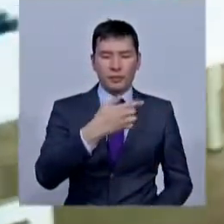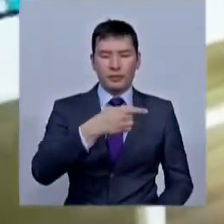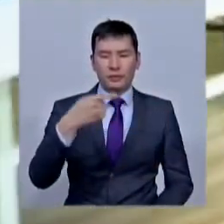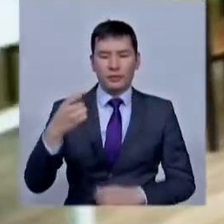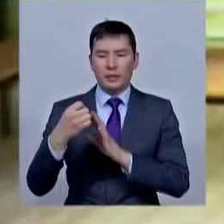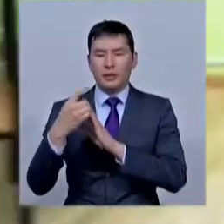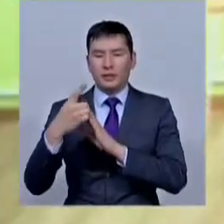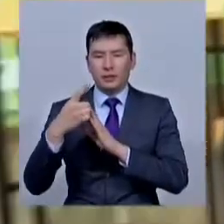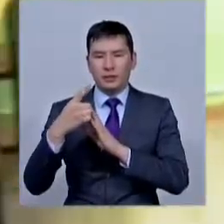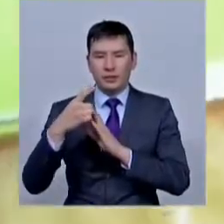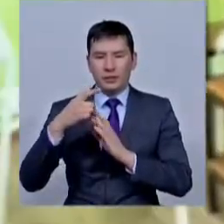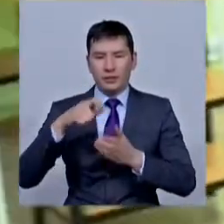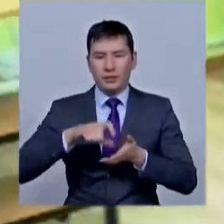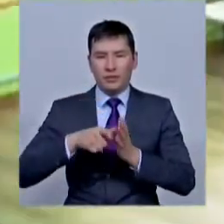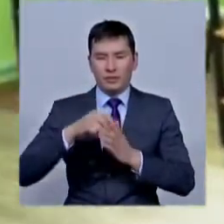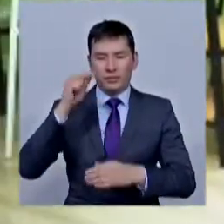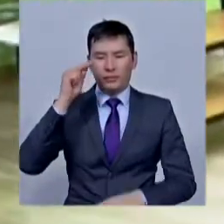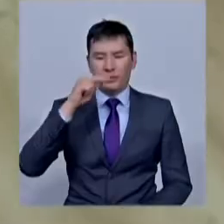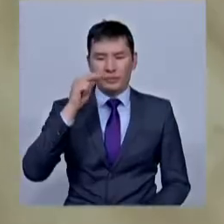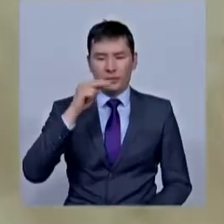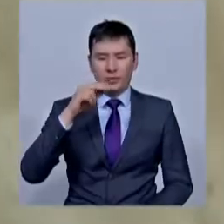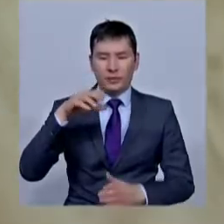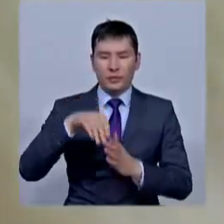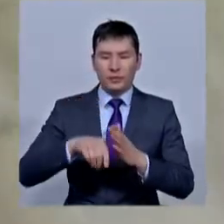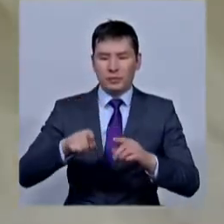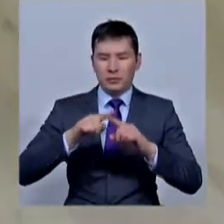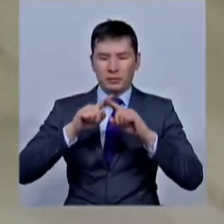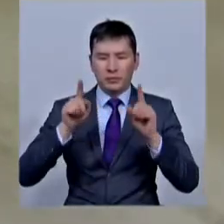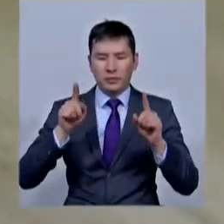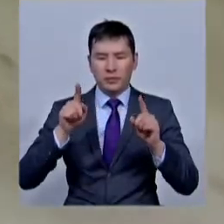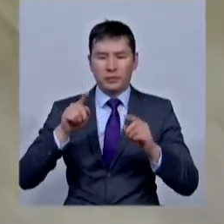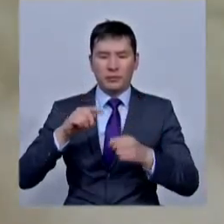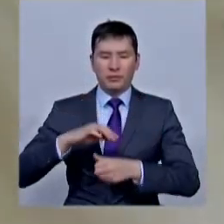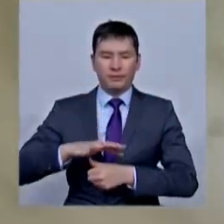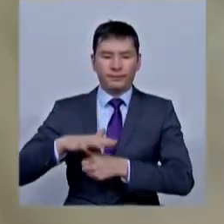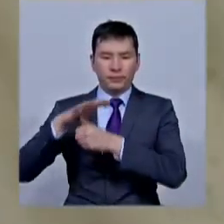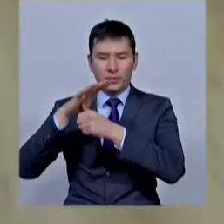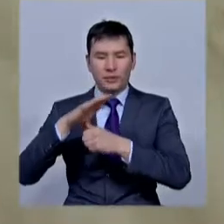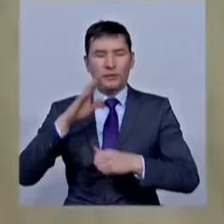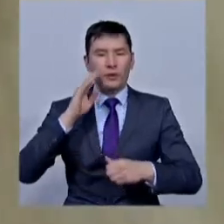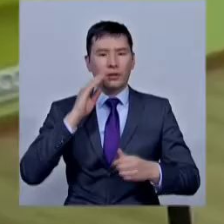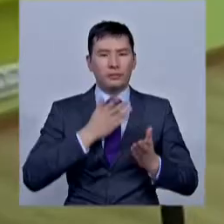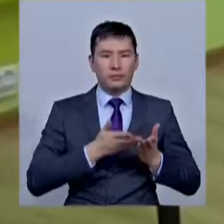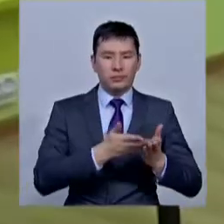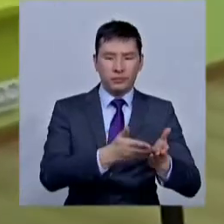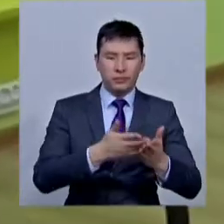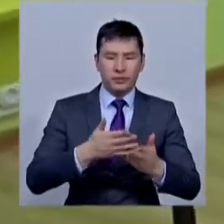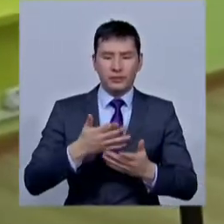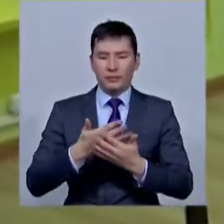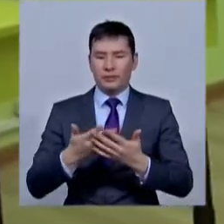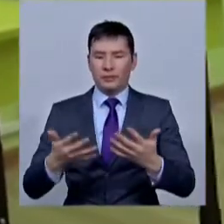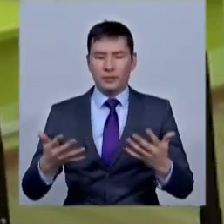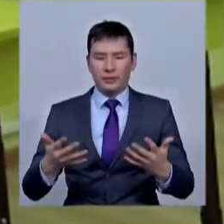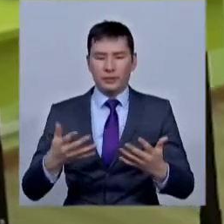30 оқушы білім алуда. Олардың құрастырған дрондары әдеттегіден ерекше. Ол әуеде ұшады, су бетінде жүзет және кадрлар түсірет. Дронның әуеде